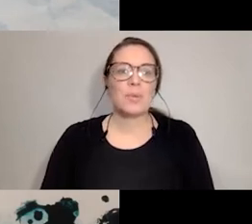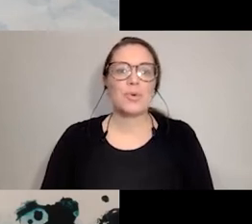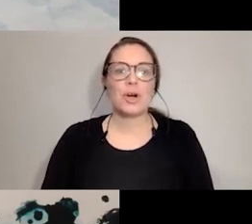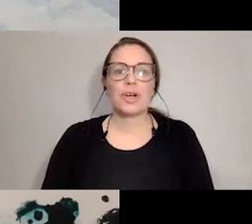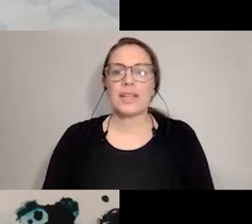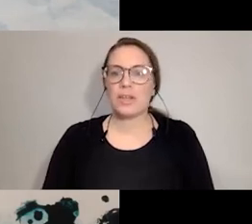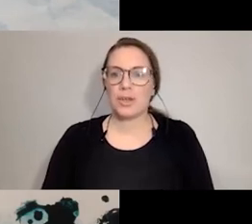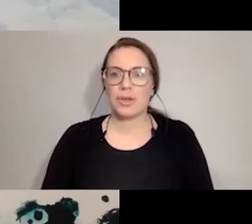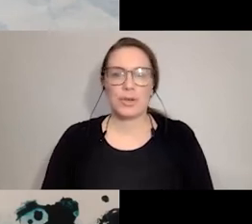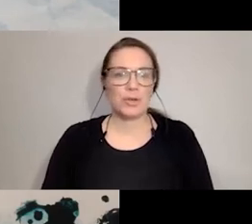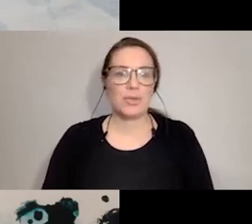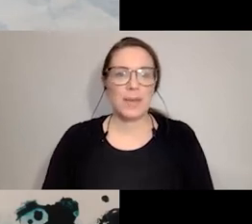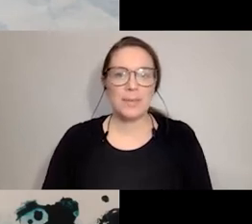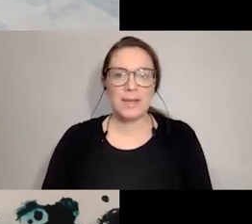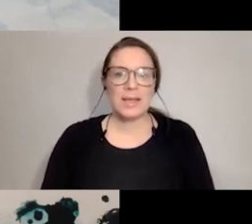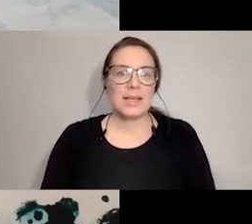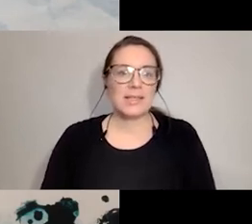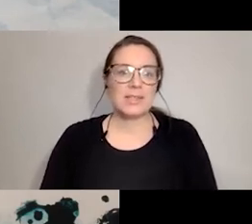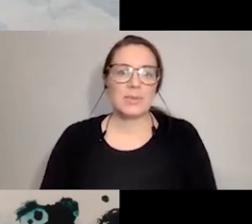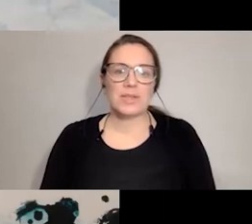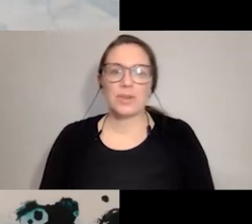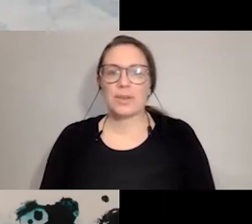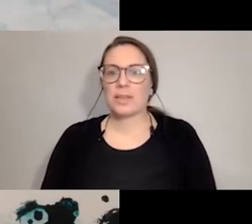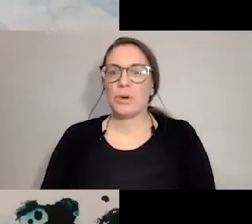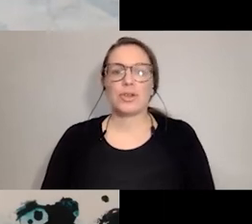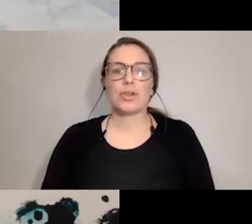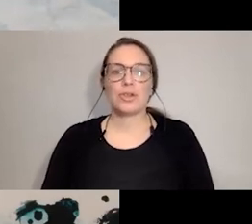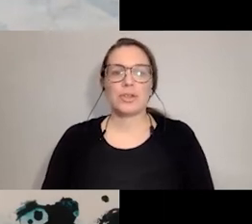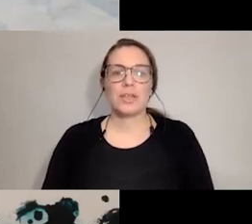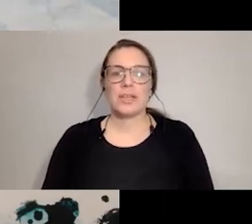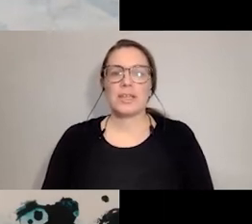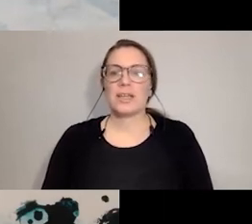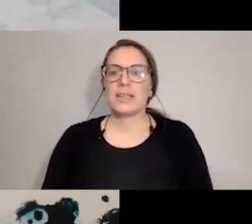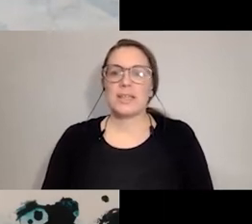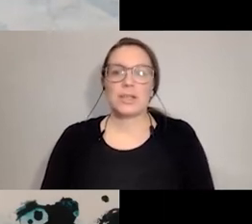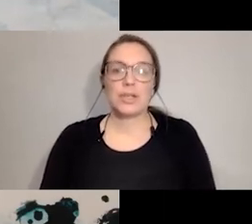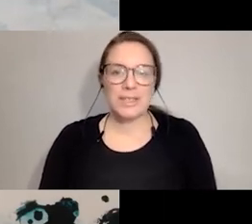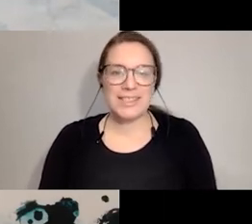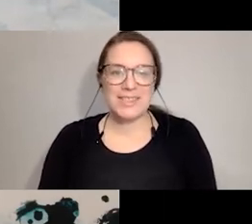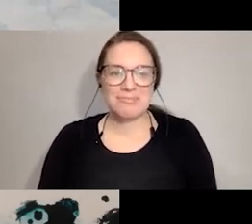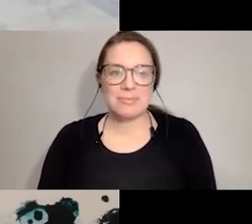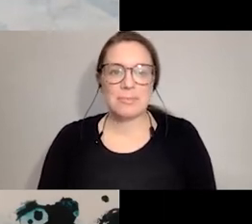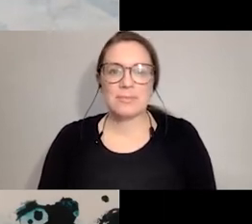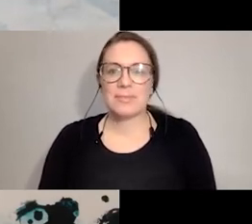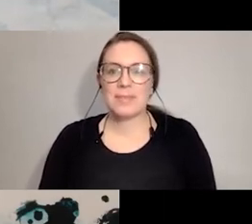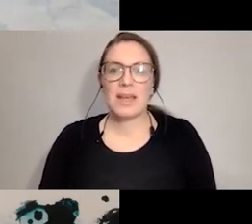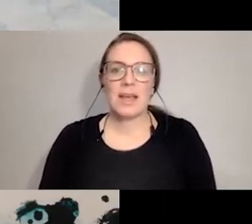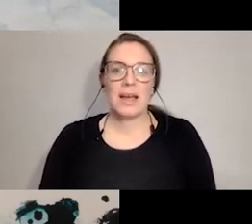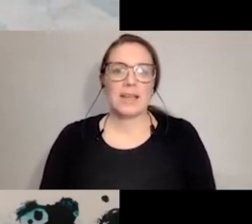moment pour reconnaître que l'UQAM est situé sur un territoire autochtone qui a été colonisé